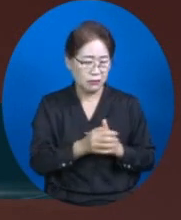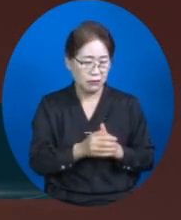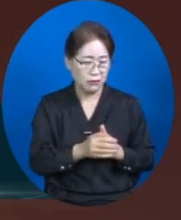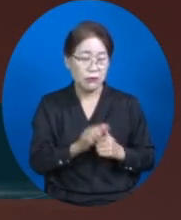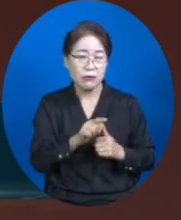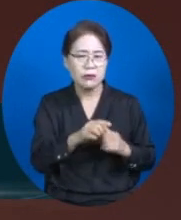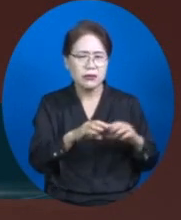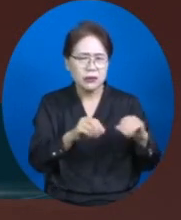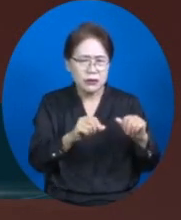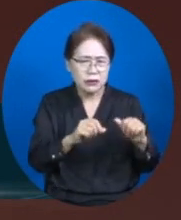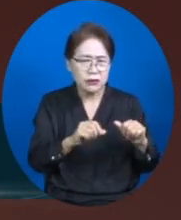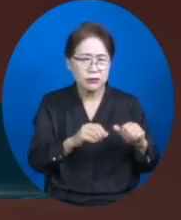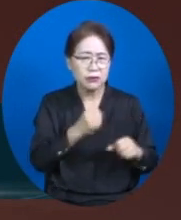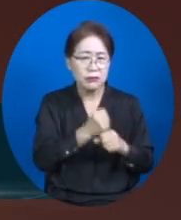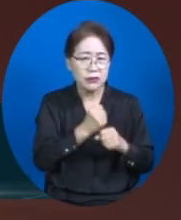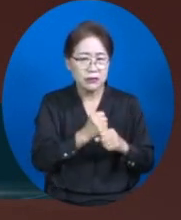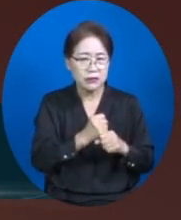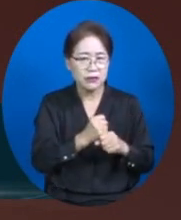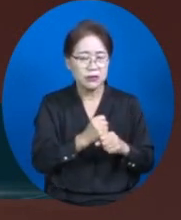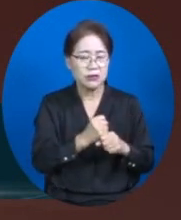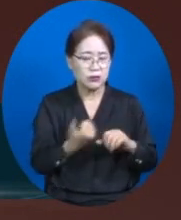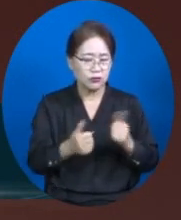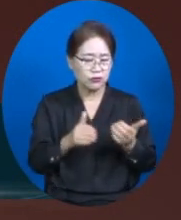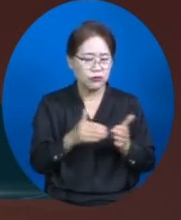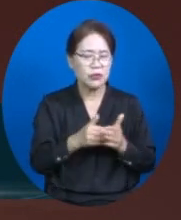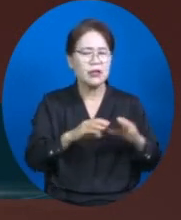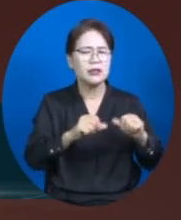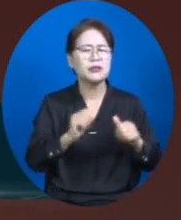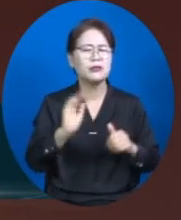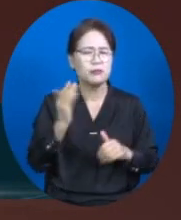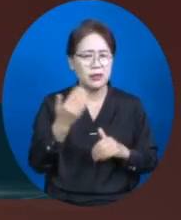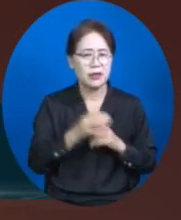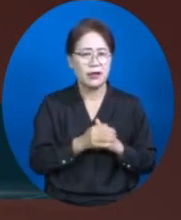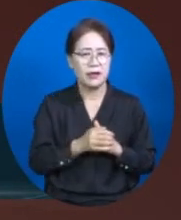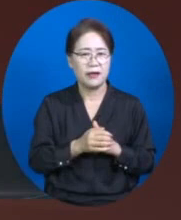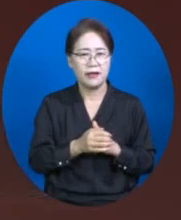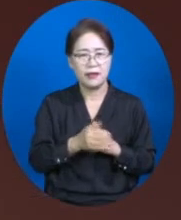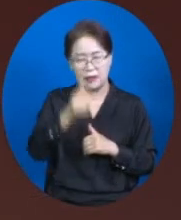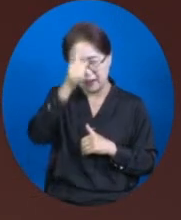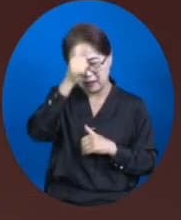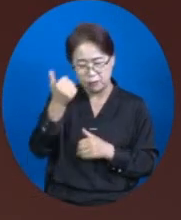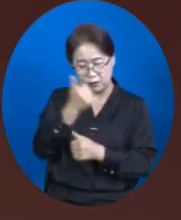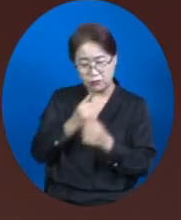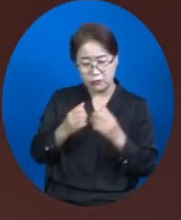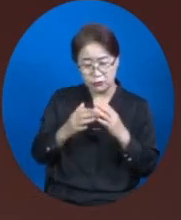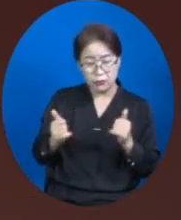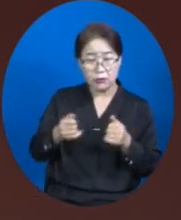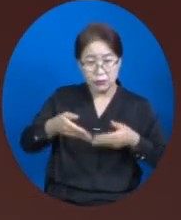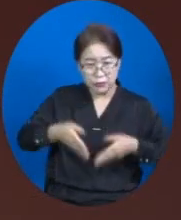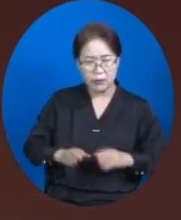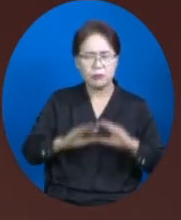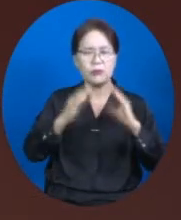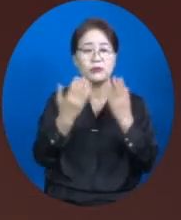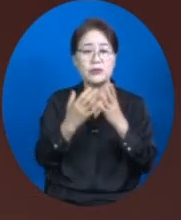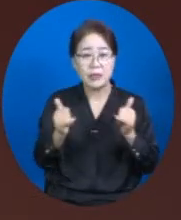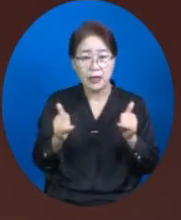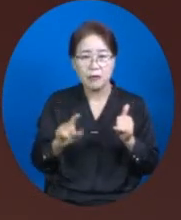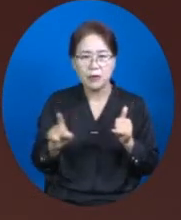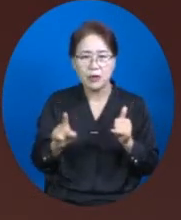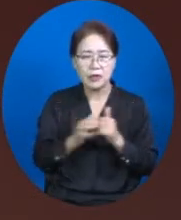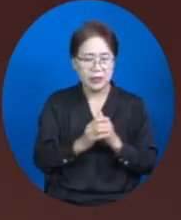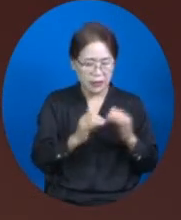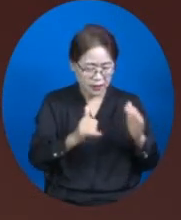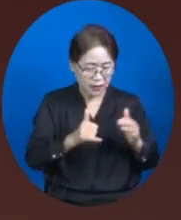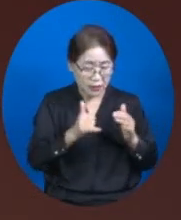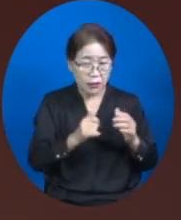흙이니 흙으로 돌아갈 것이니라 여러분이 말씀처럼 아담의 후손으로 태어난 땅의 모든 사람들은요 어때요이